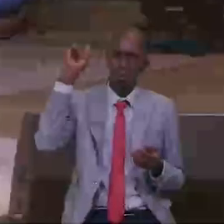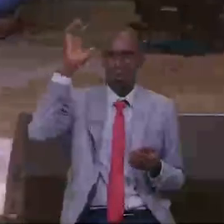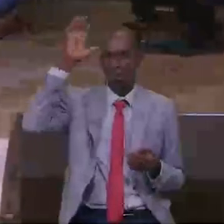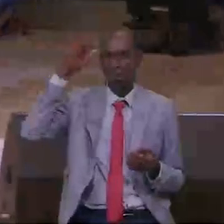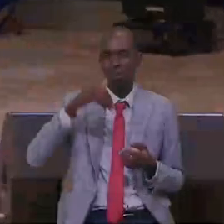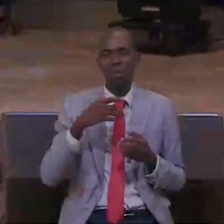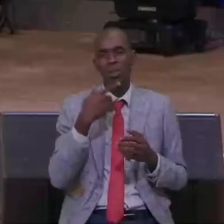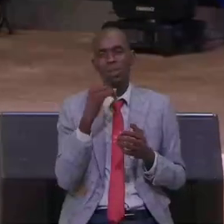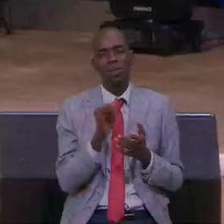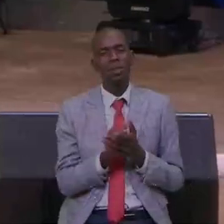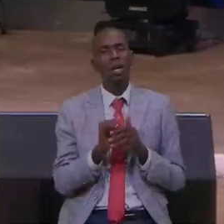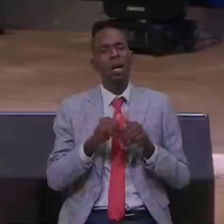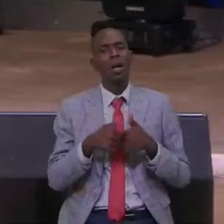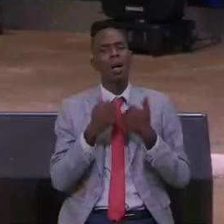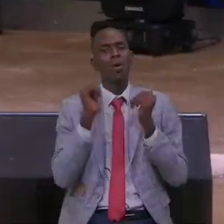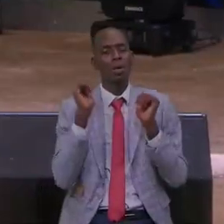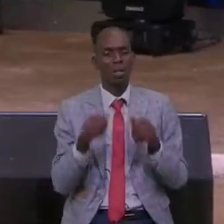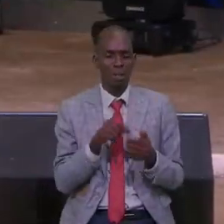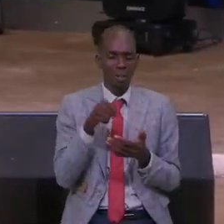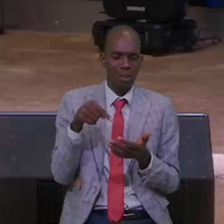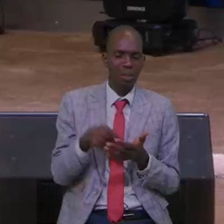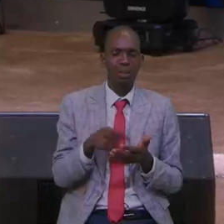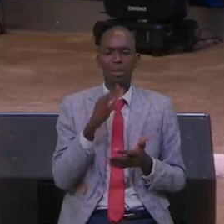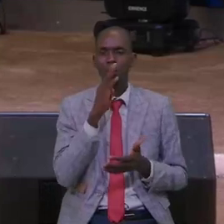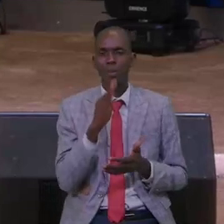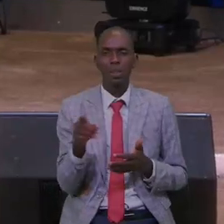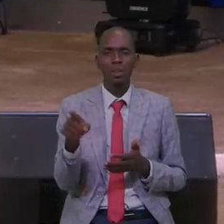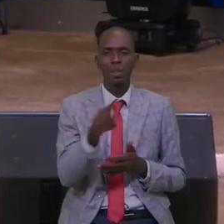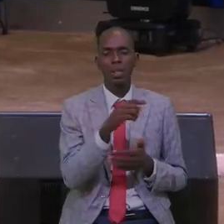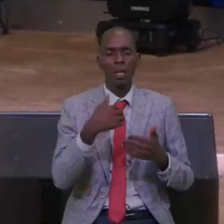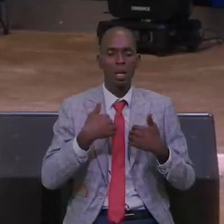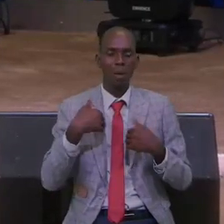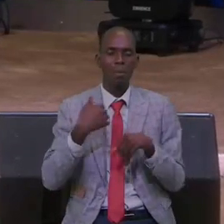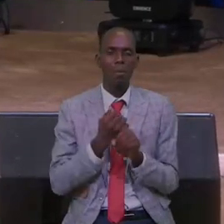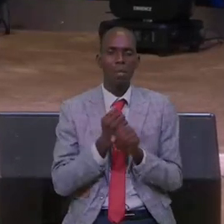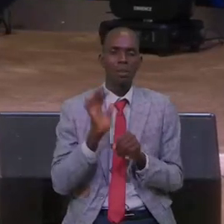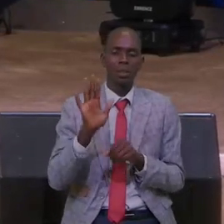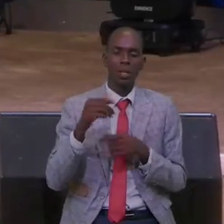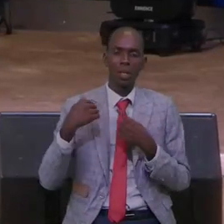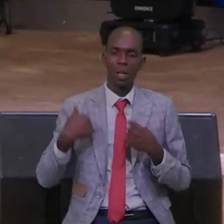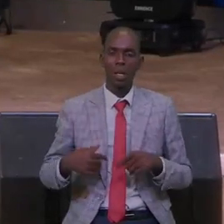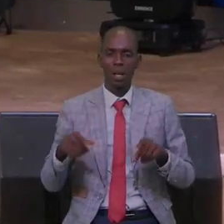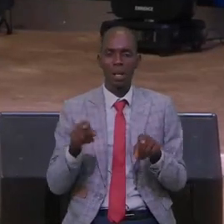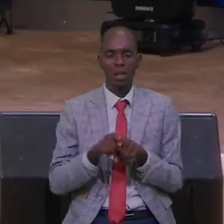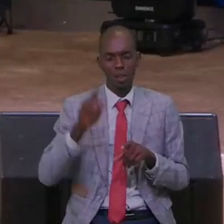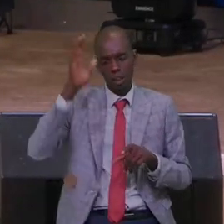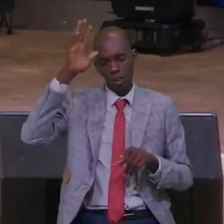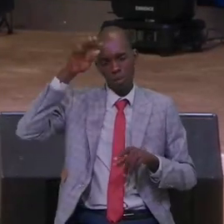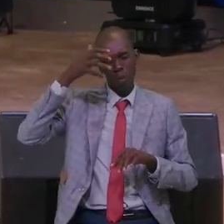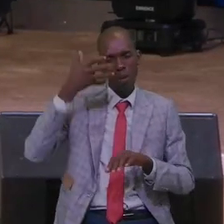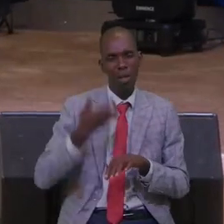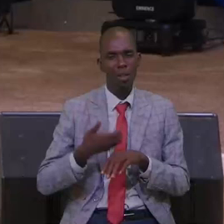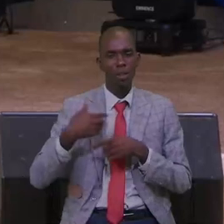peut-être? Ils rendit leur cœur dur comme le diamant pour ne